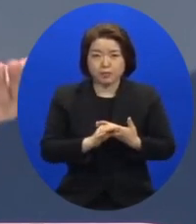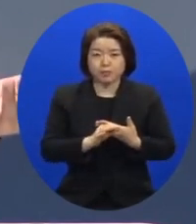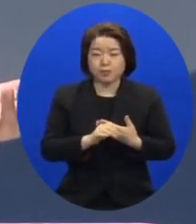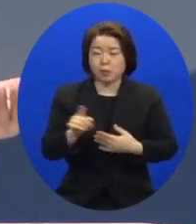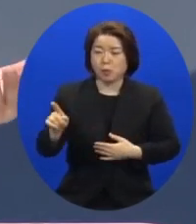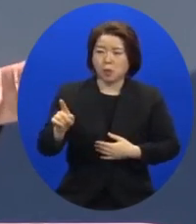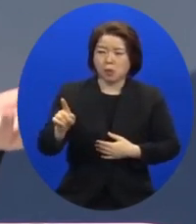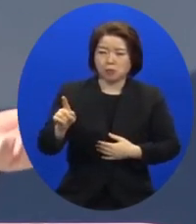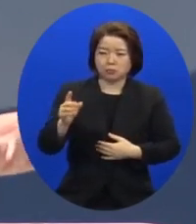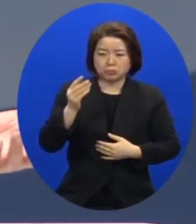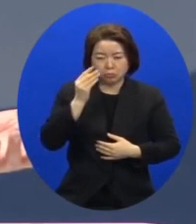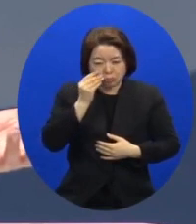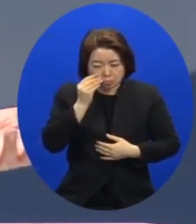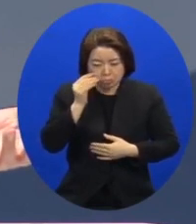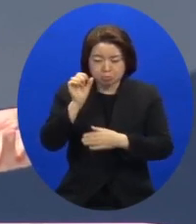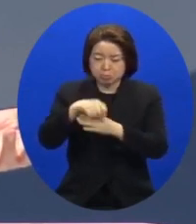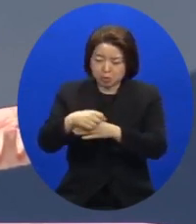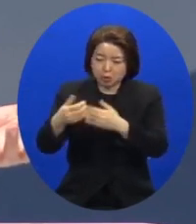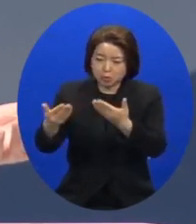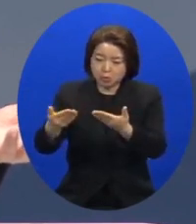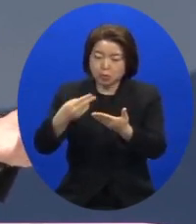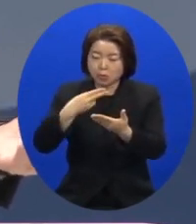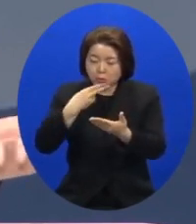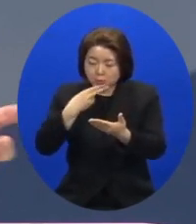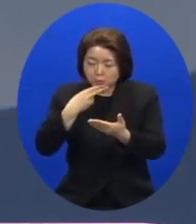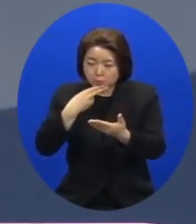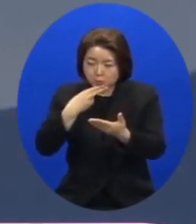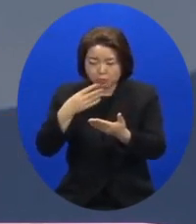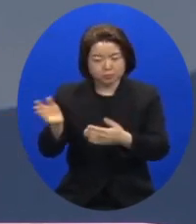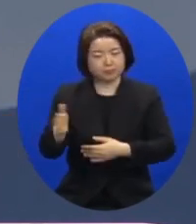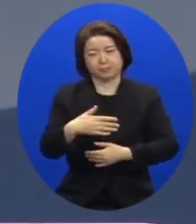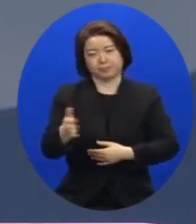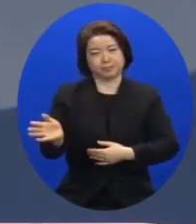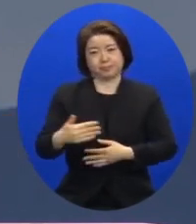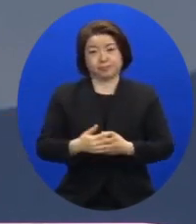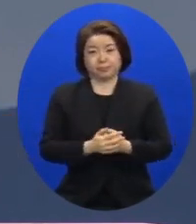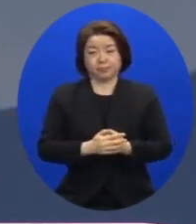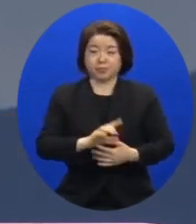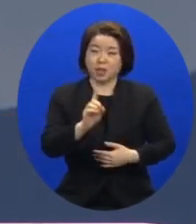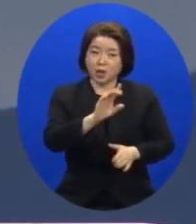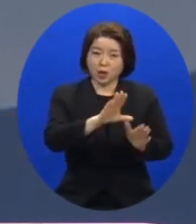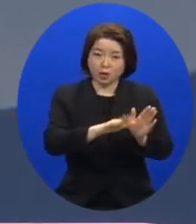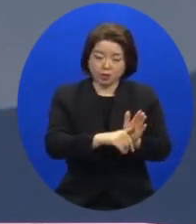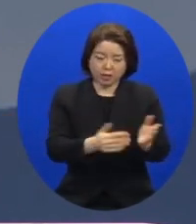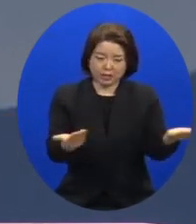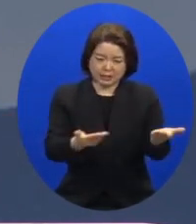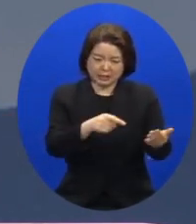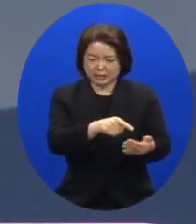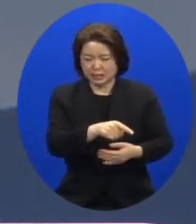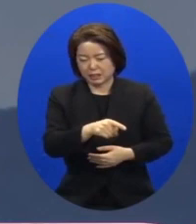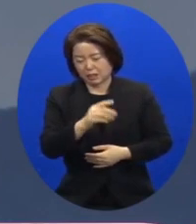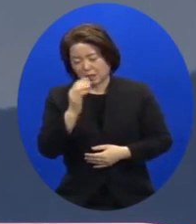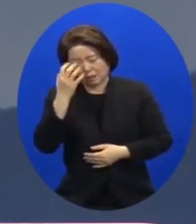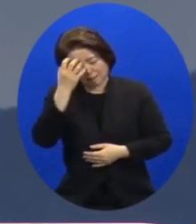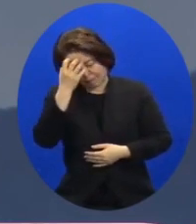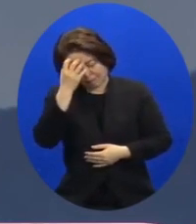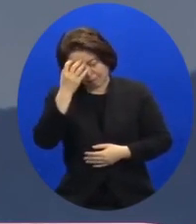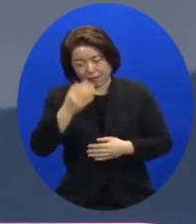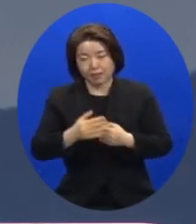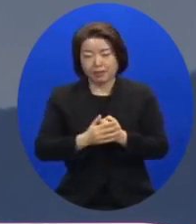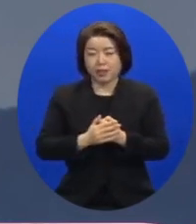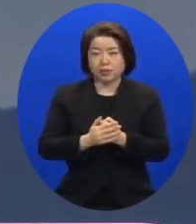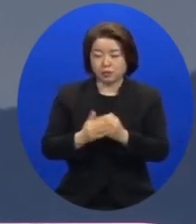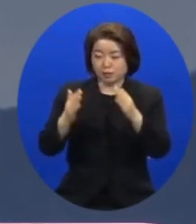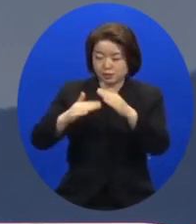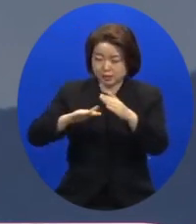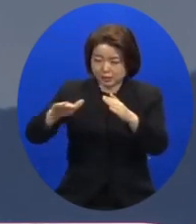용납이 안될 사람이 없어지는 거예요 어떤 때는 직장 지긋지긋할 집안일